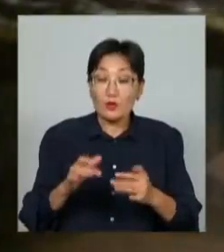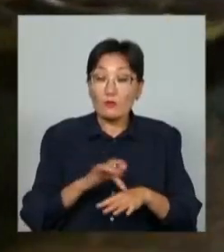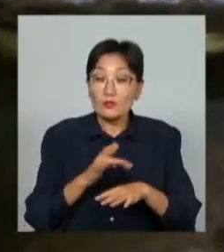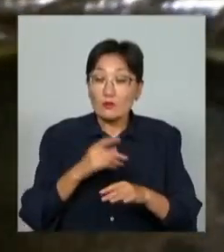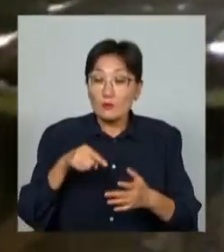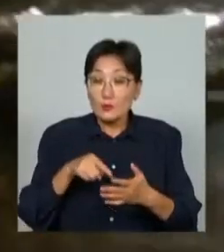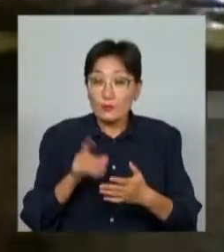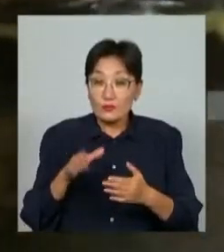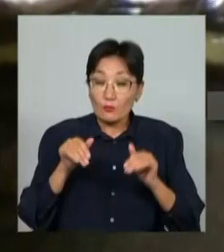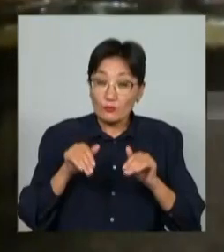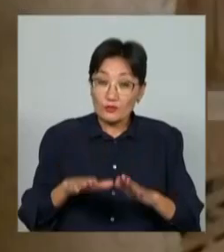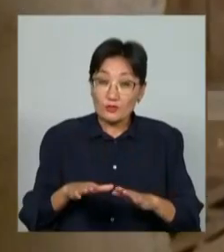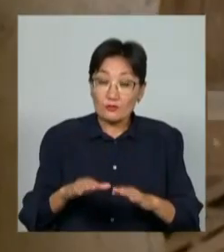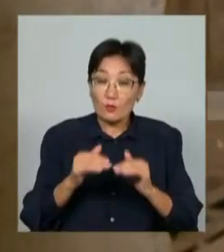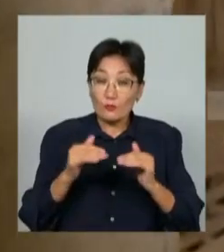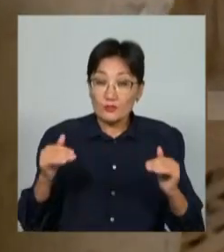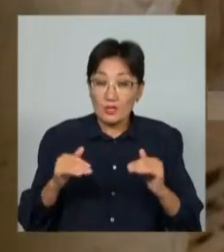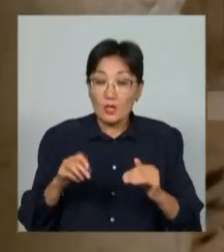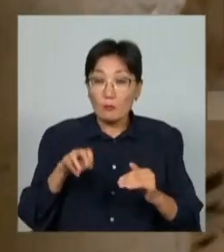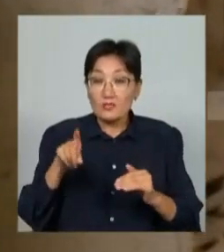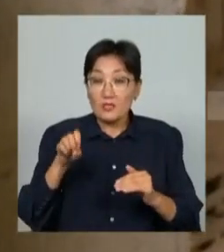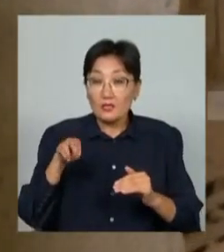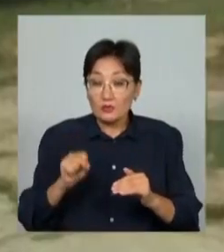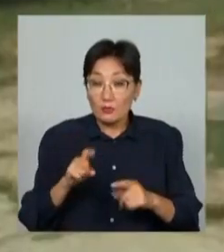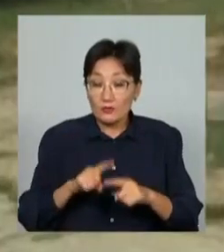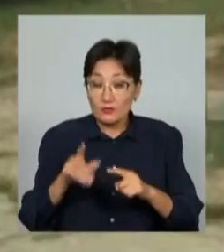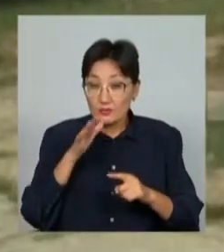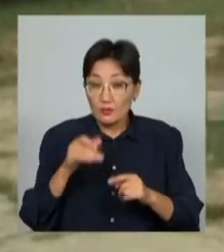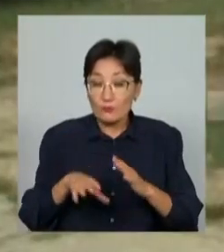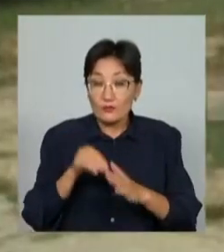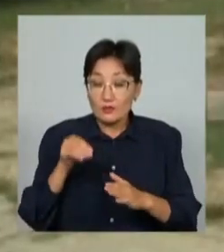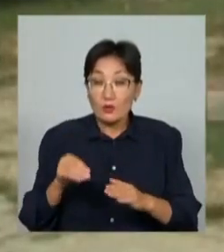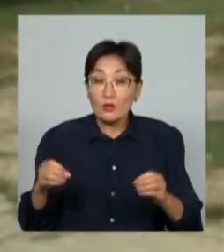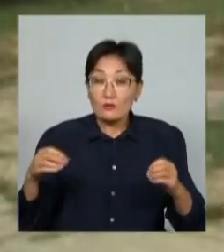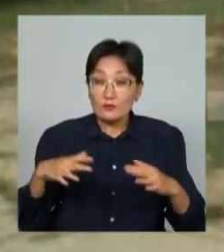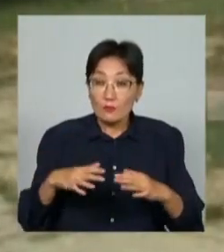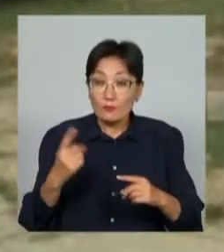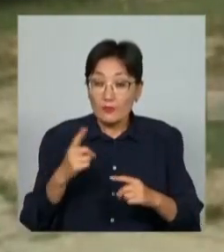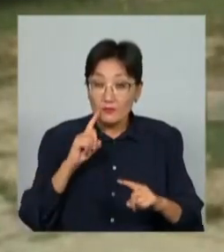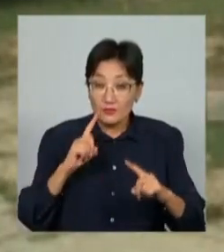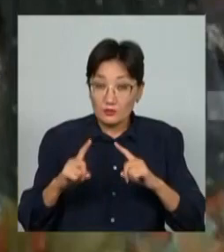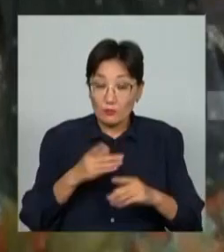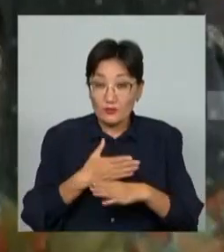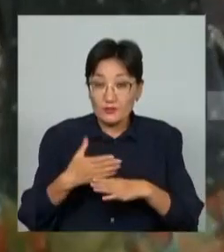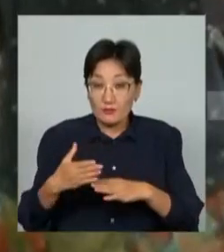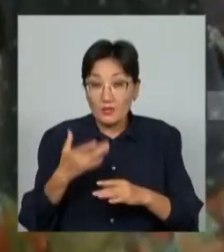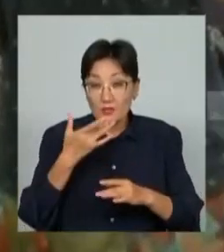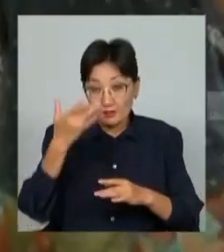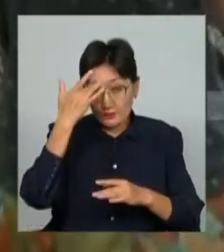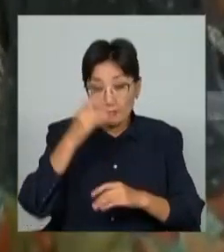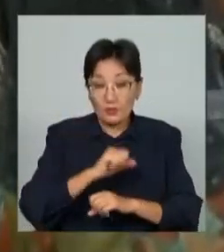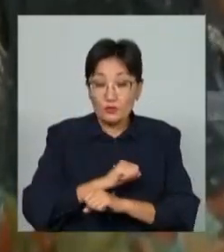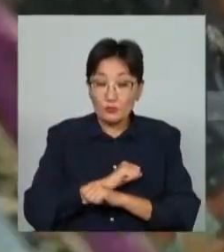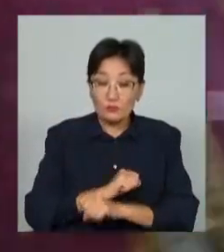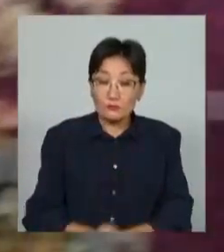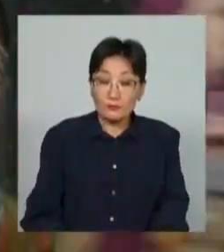коммунальный вопрос будет решаться на уровне маслихата. В ближайшее время депутаты соберутся на первую сессию после летних каникул.